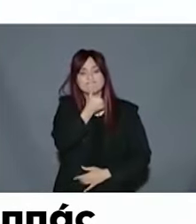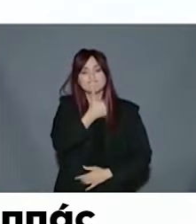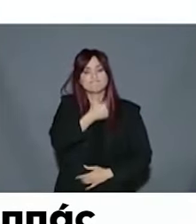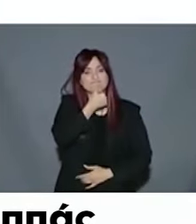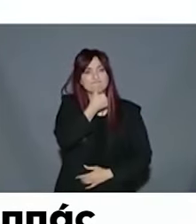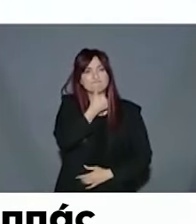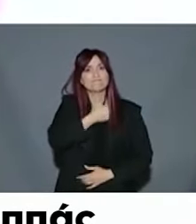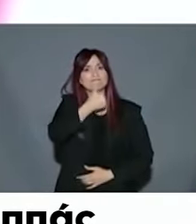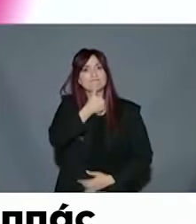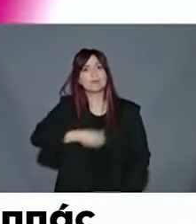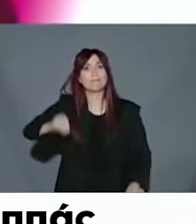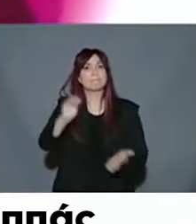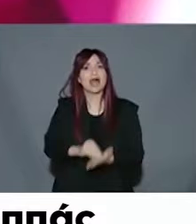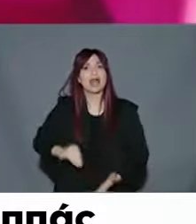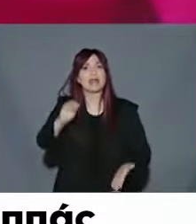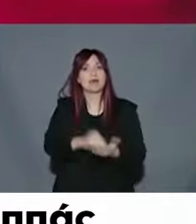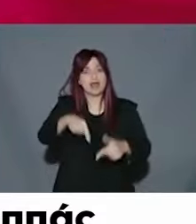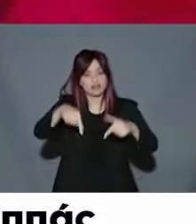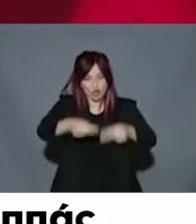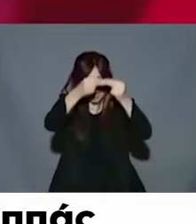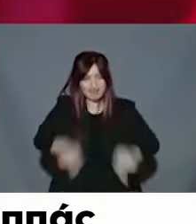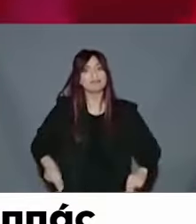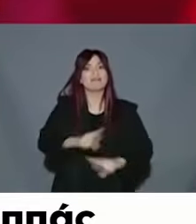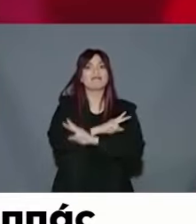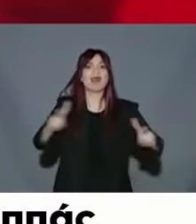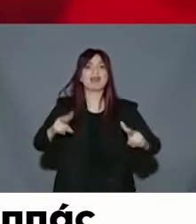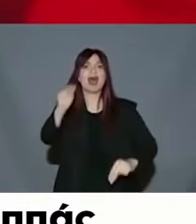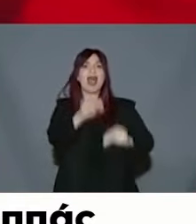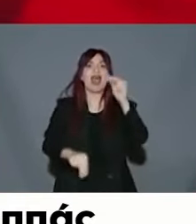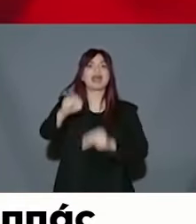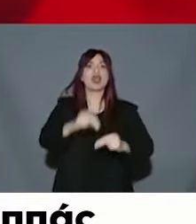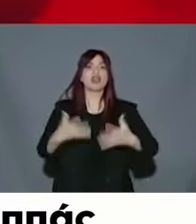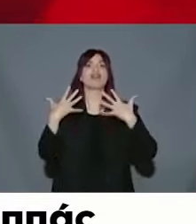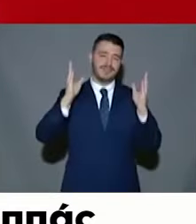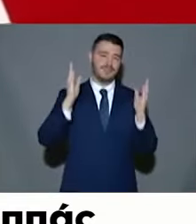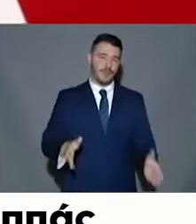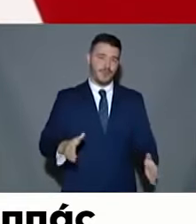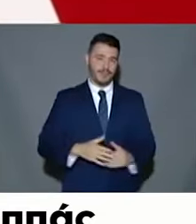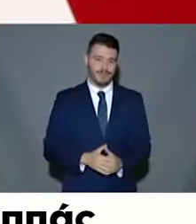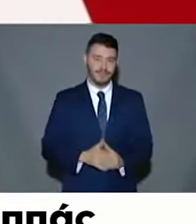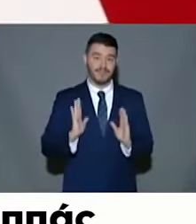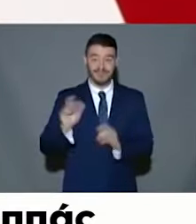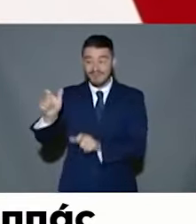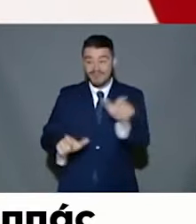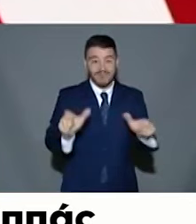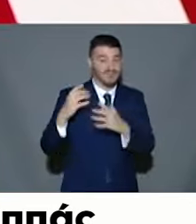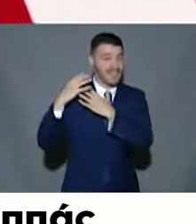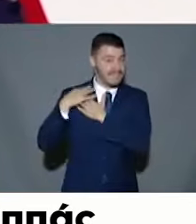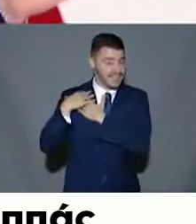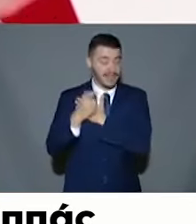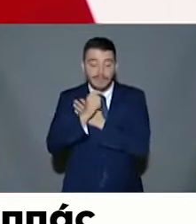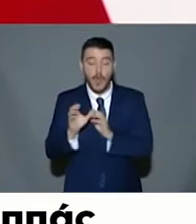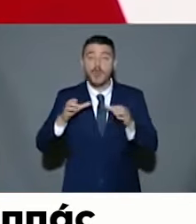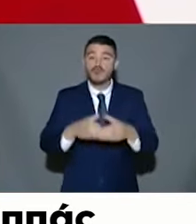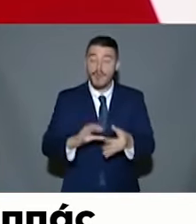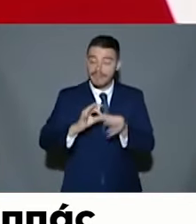κοιτώντας περισσότερο προς την ευρύτερη κεντροαριστερά παρά προς την αριστερά και τον ΣΥΡΙΖΑ. Υπό ποια έννοια? Ότι θέλησε να διαχωρίσει τη θέση του από όλους